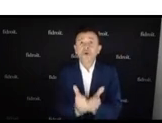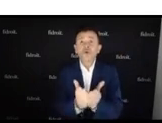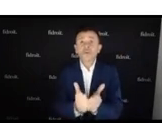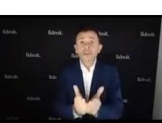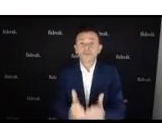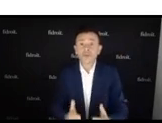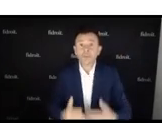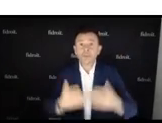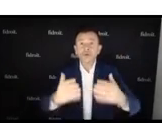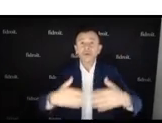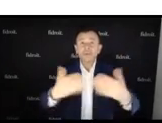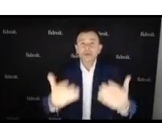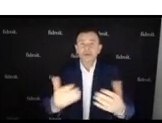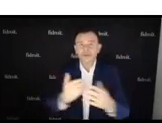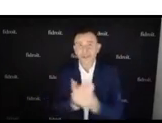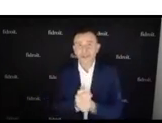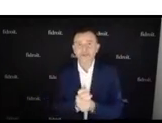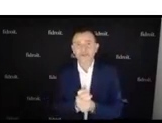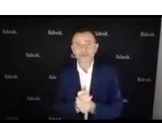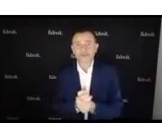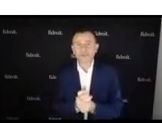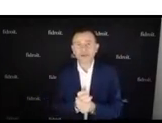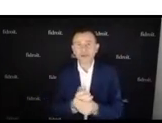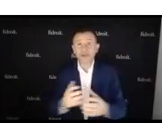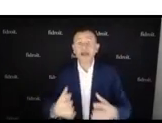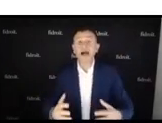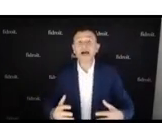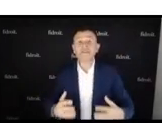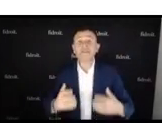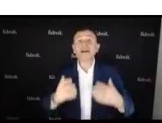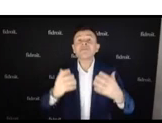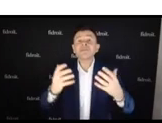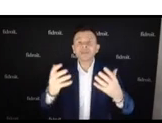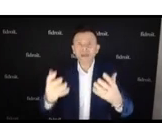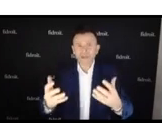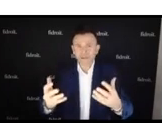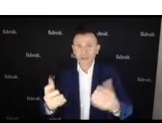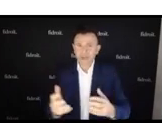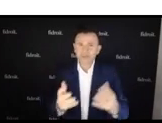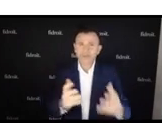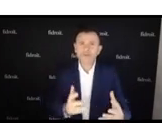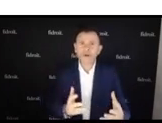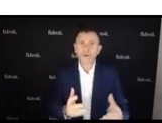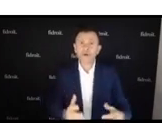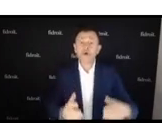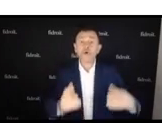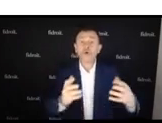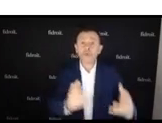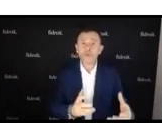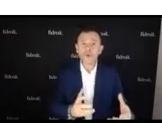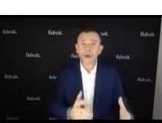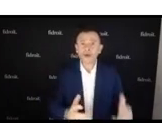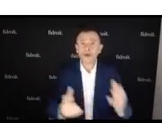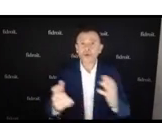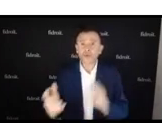connaître au terme de la première période qui est l'accumulation d'épargne, un avantage favorable au PEA